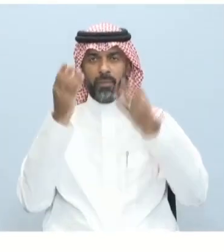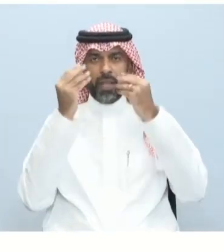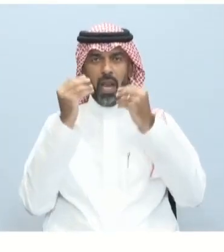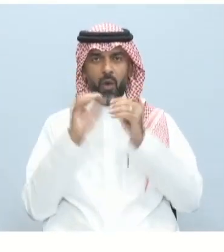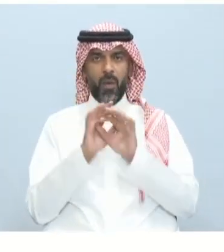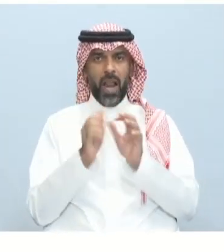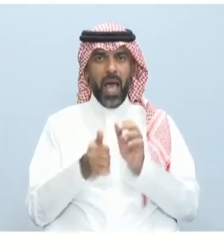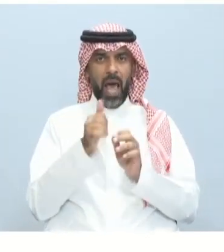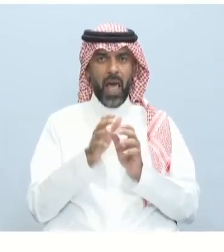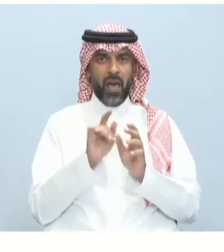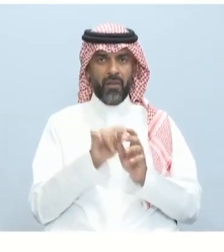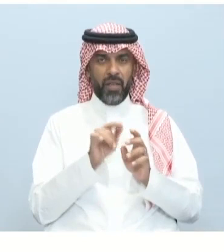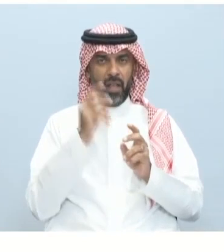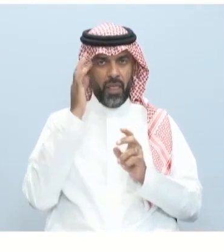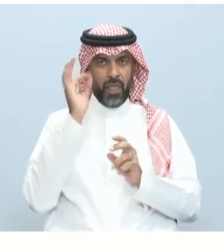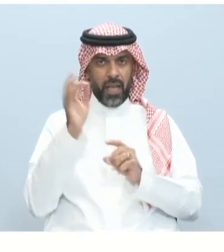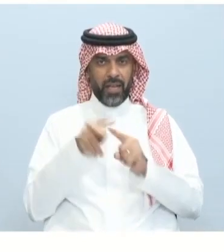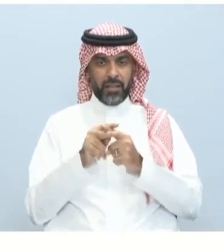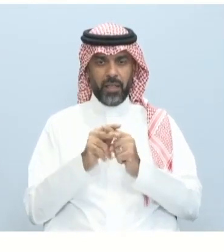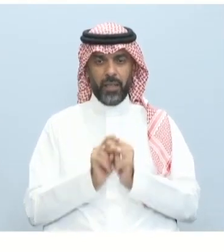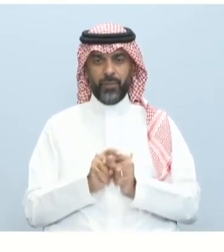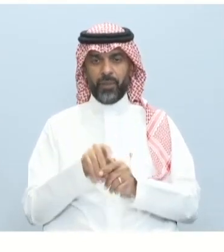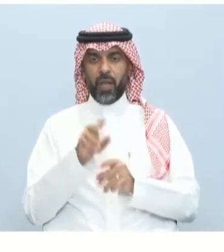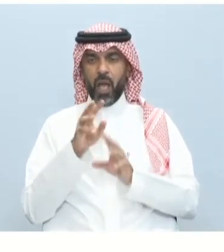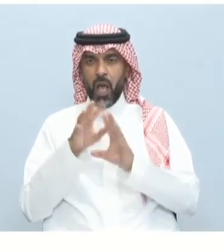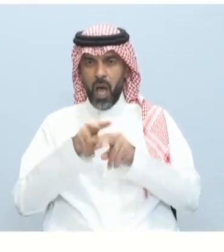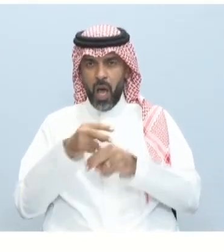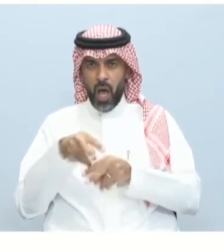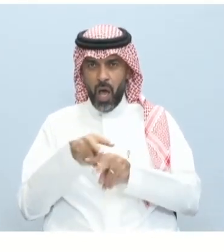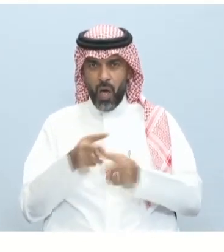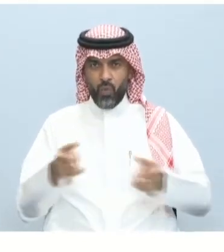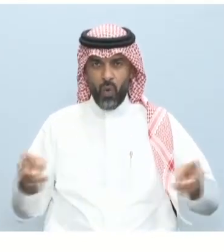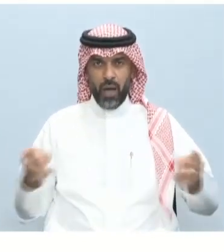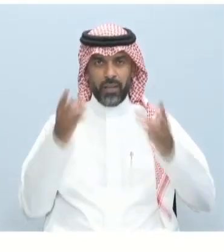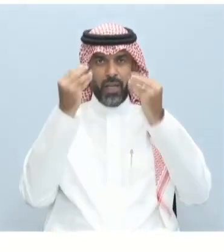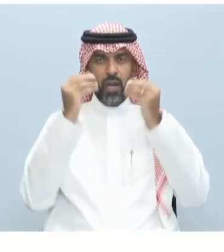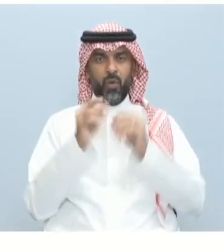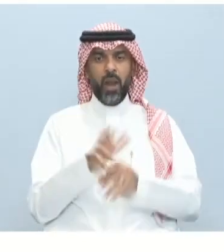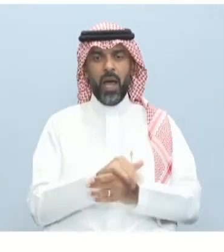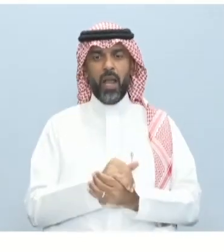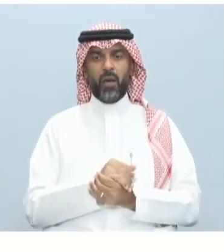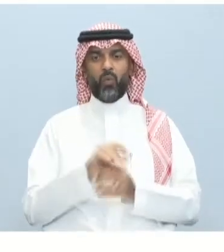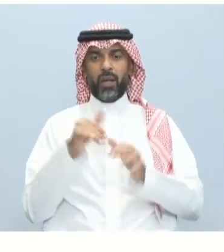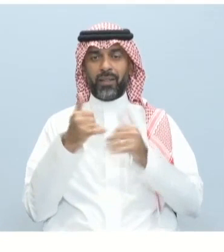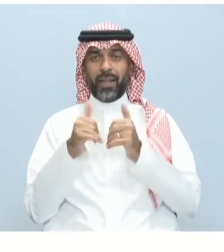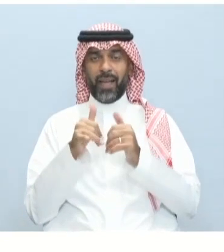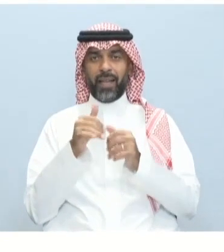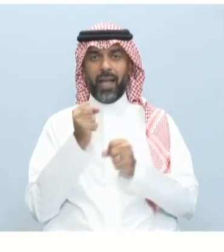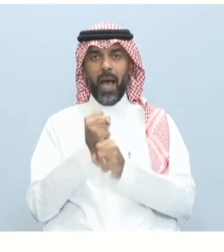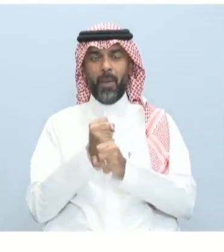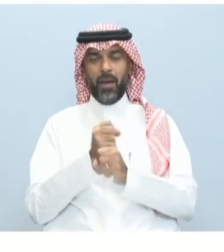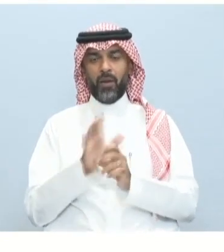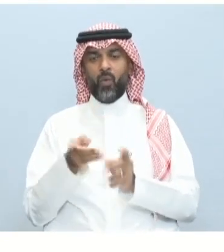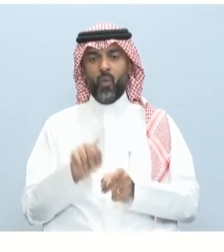الاصطناعي، تحديد أنواع تعلم الآلة، طريقة عمل تعلم الآلة، تحديد التطبيقات المختلفة لتعلم